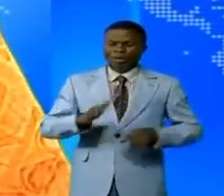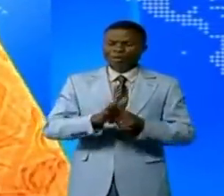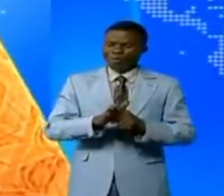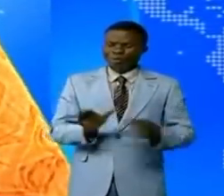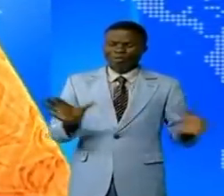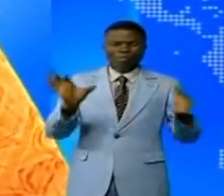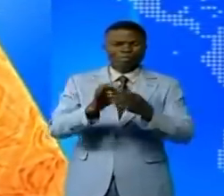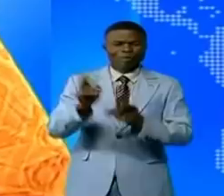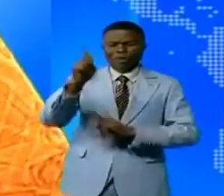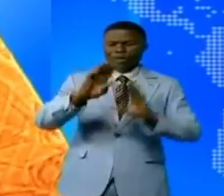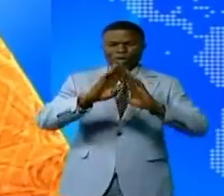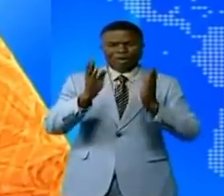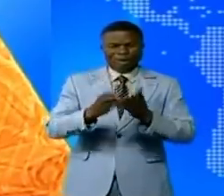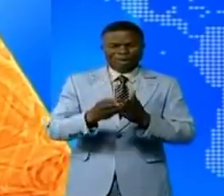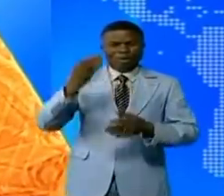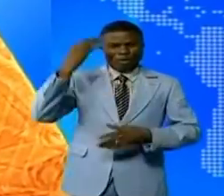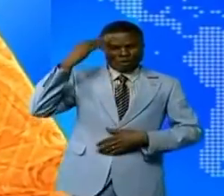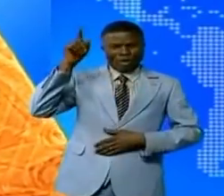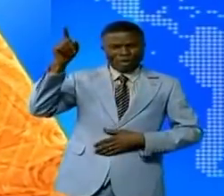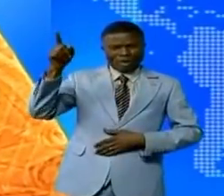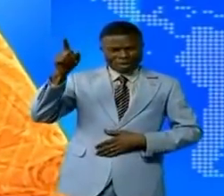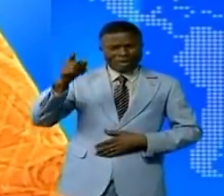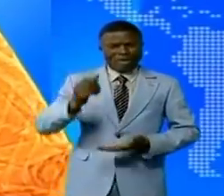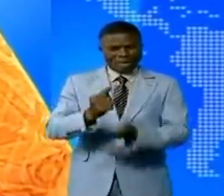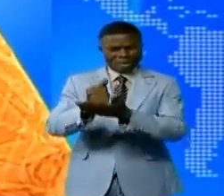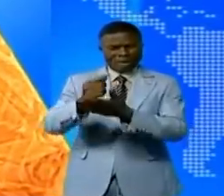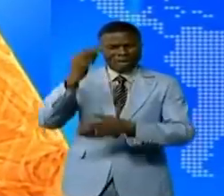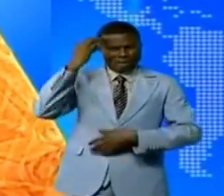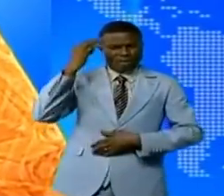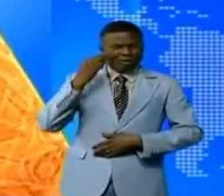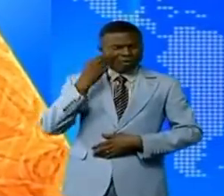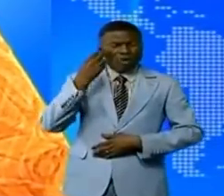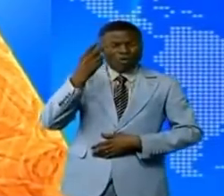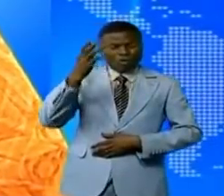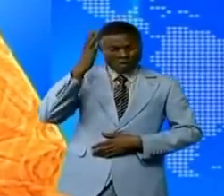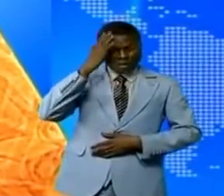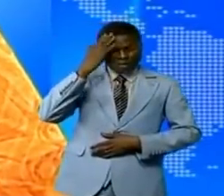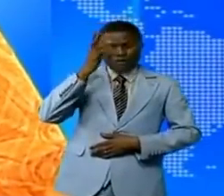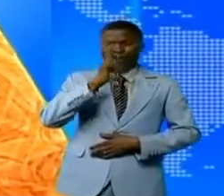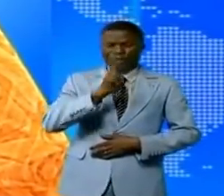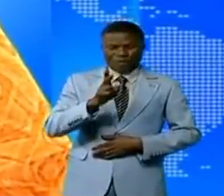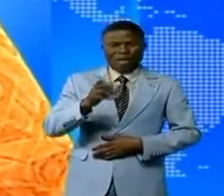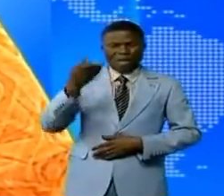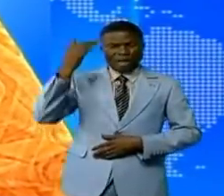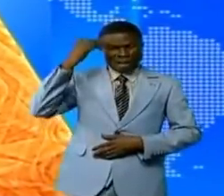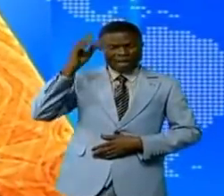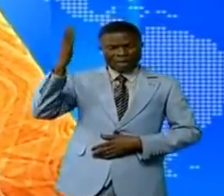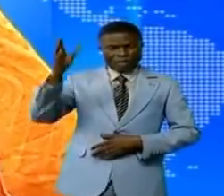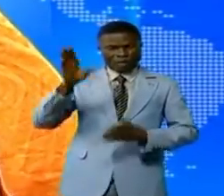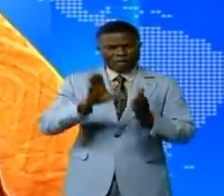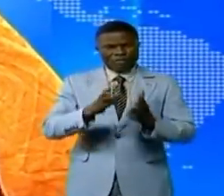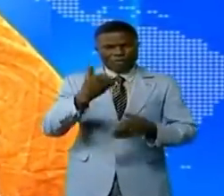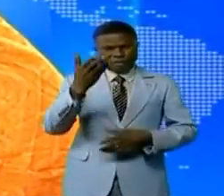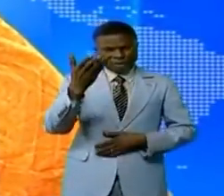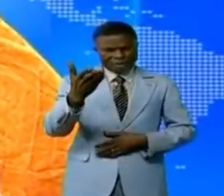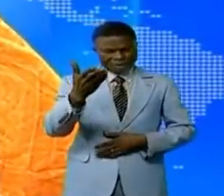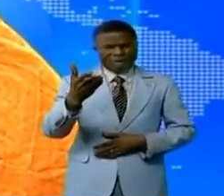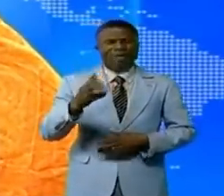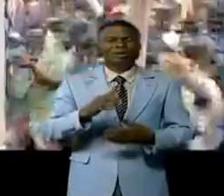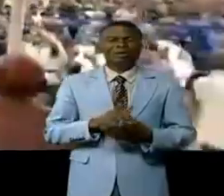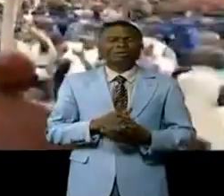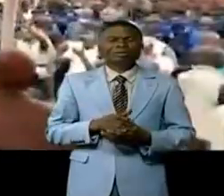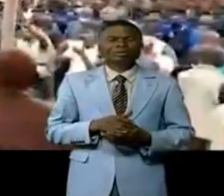population de cette partie du pays et cela lui a permis de palper les réalités du Congo profond. Patti Tondongo, Marcel Mobenga et bienvenue de